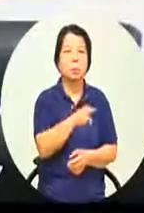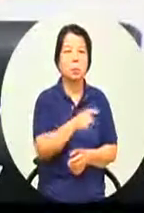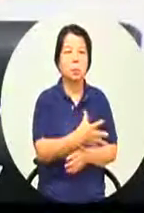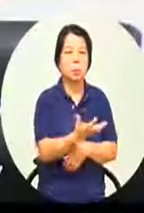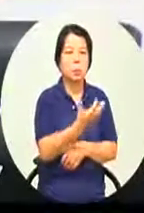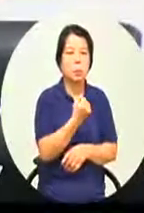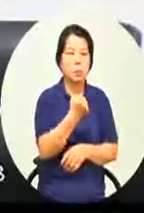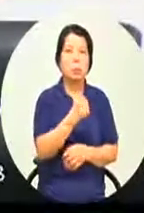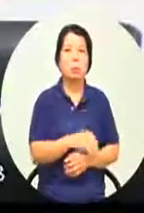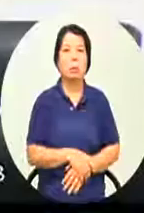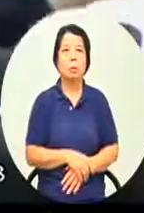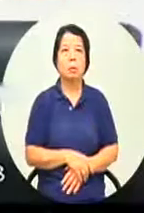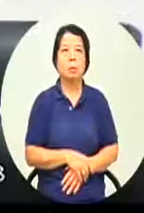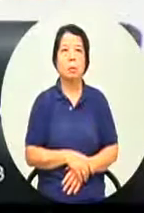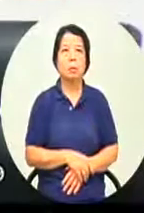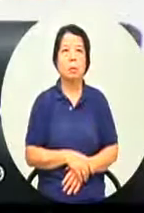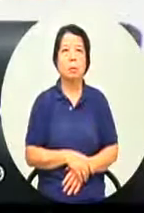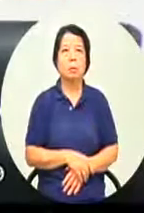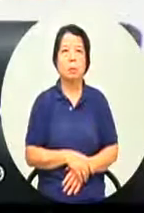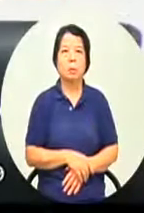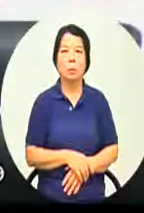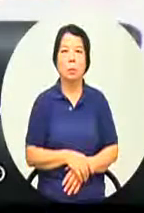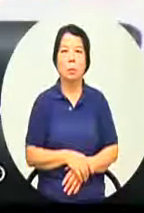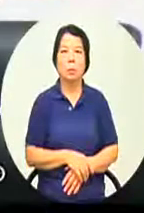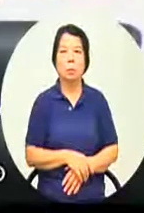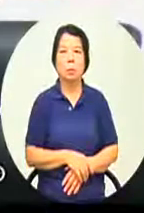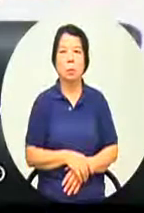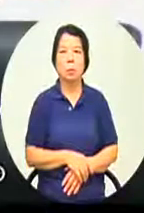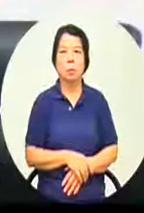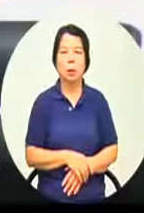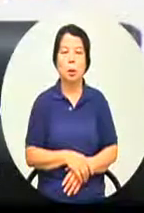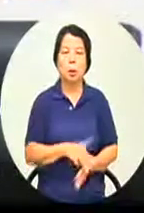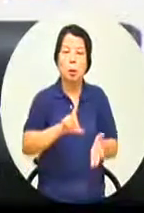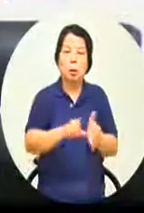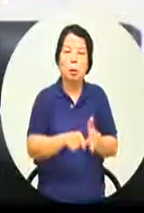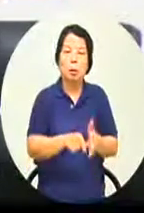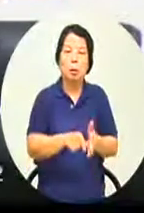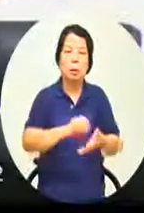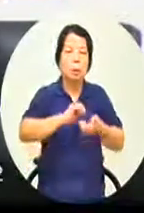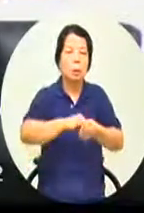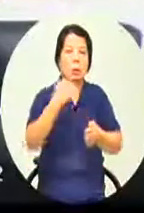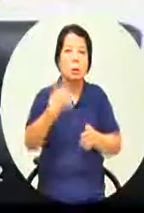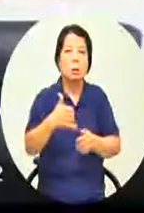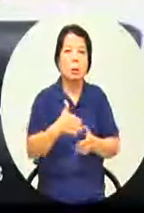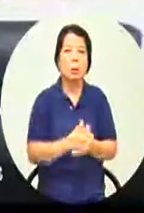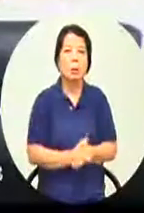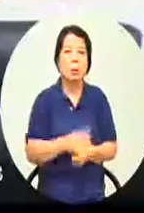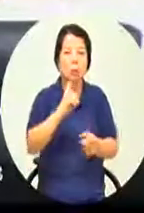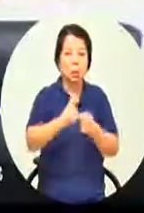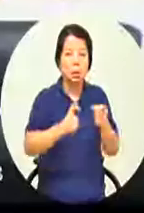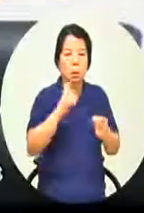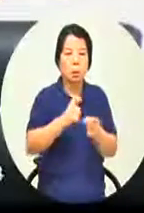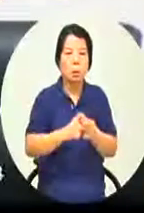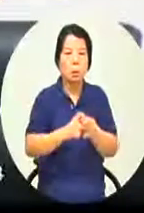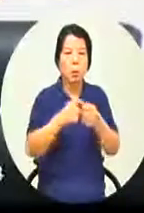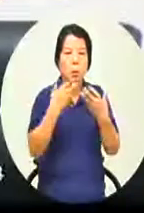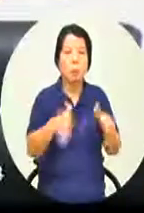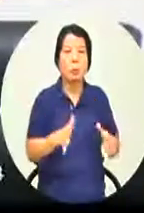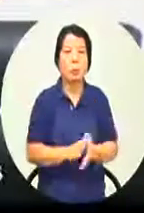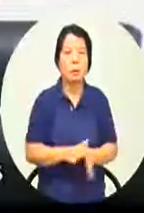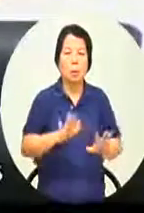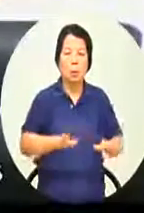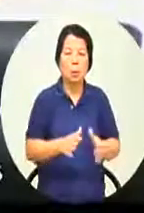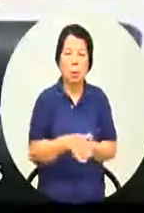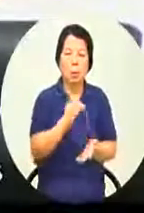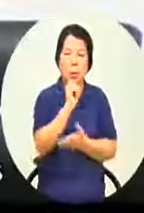权限，然后你们说时间还没有到，还有十几年，但是我们现在要